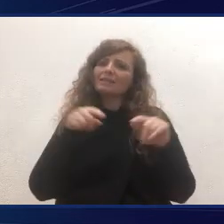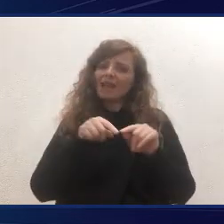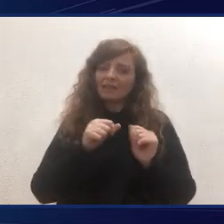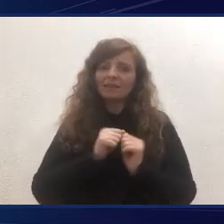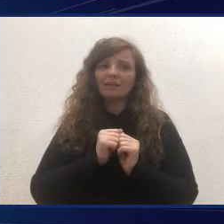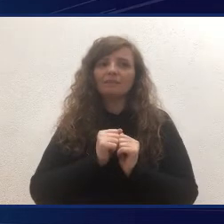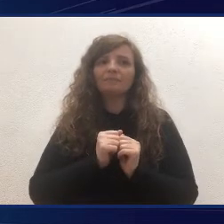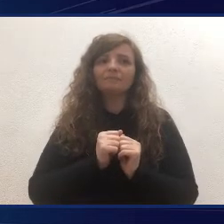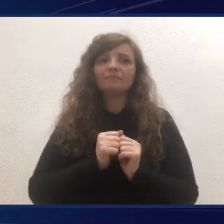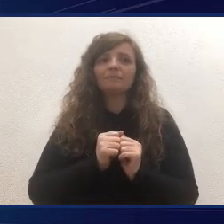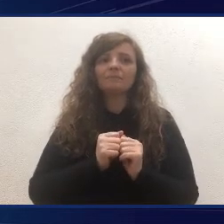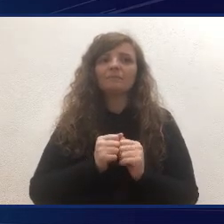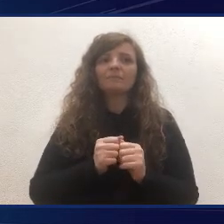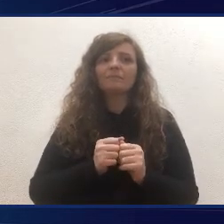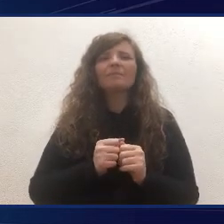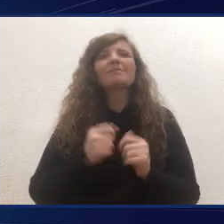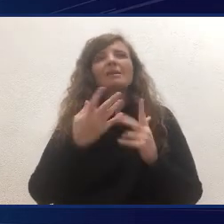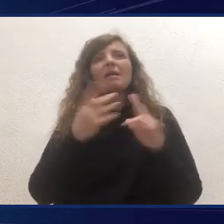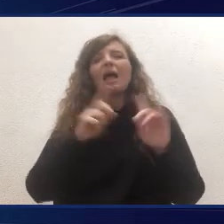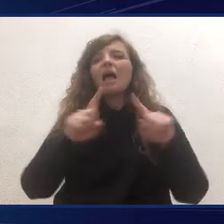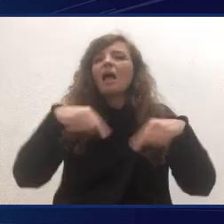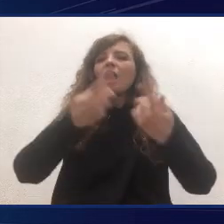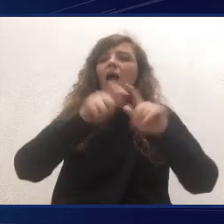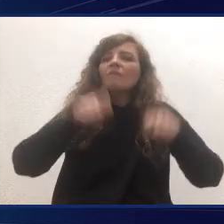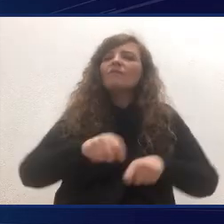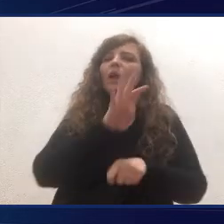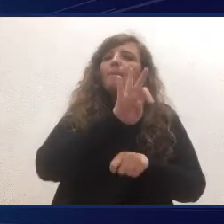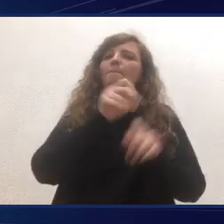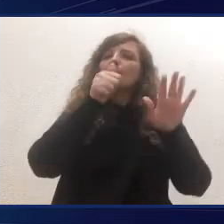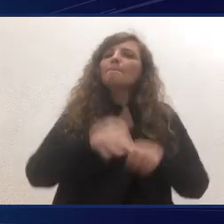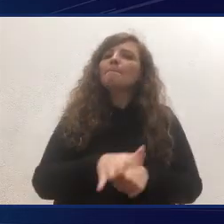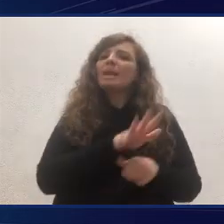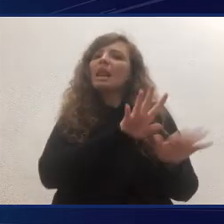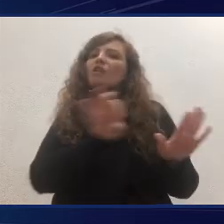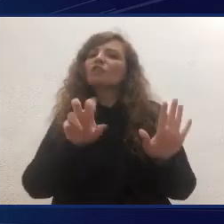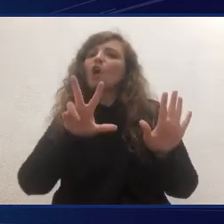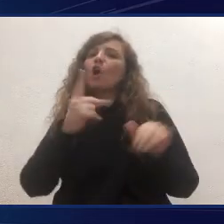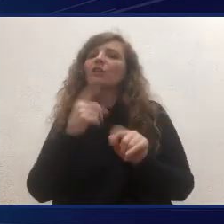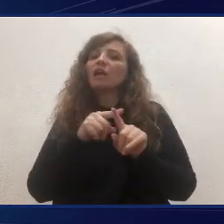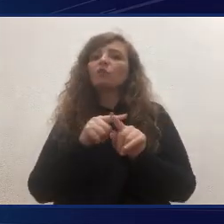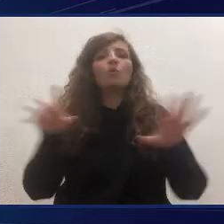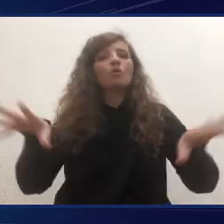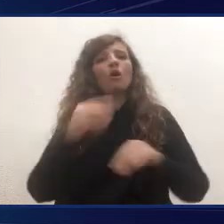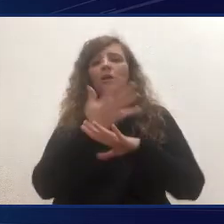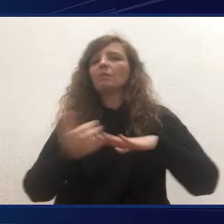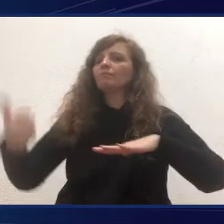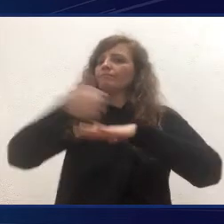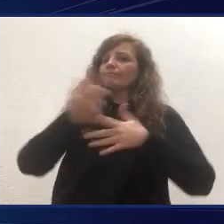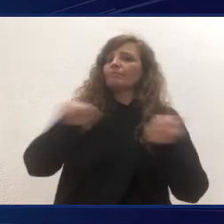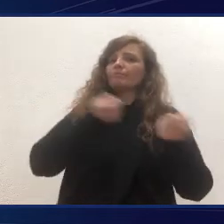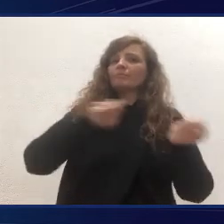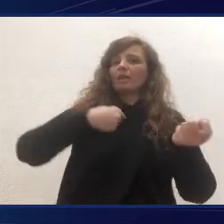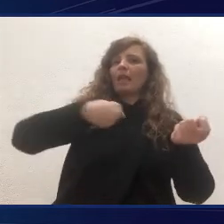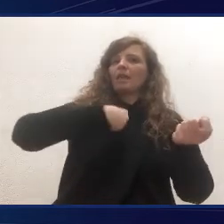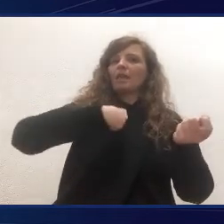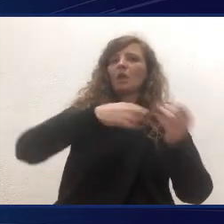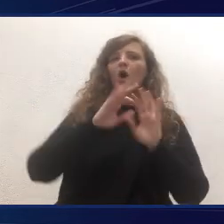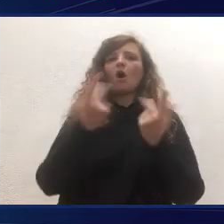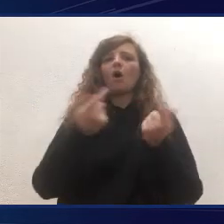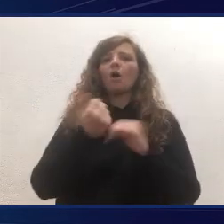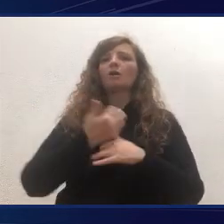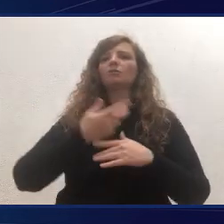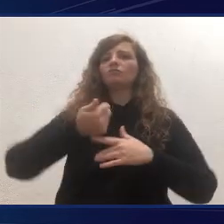gestione dell'azienda. E solo a partire dal 1981 ne assumo